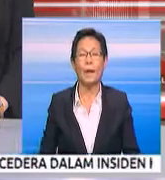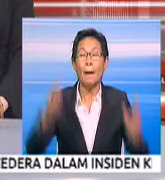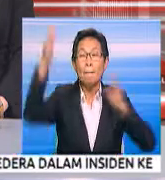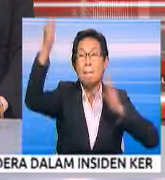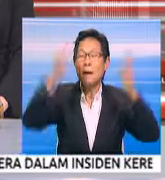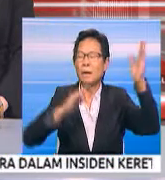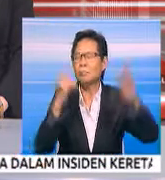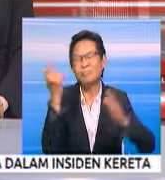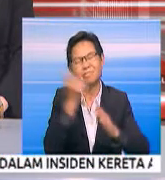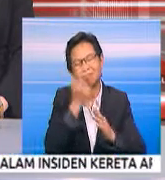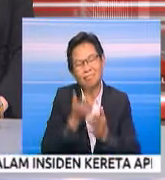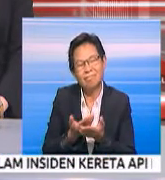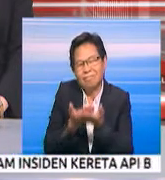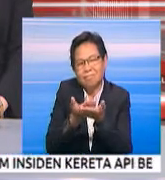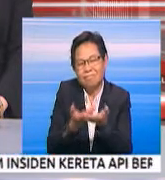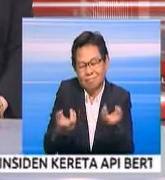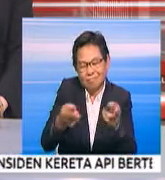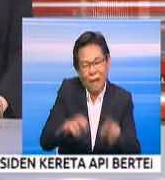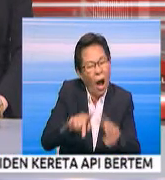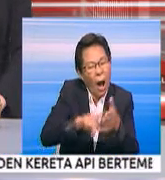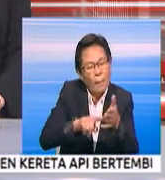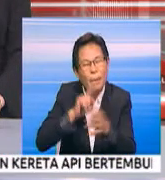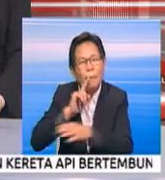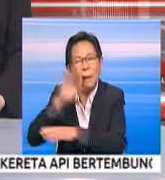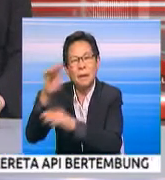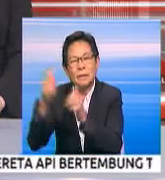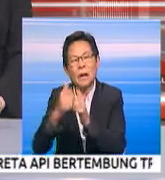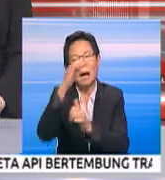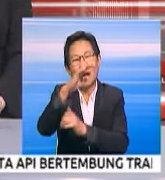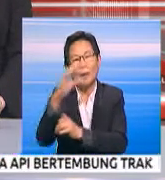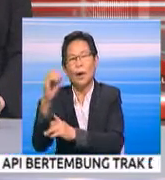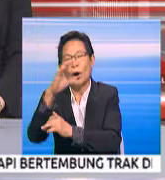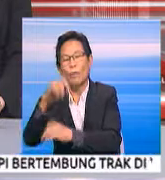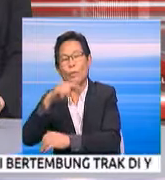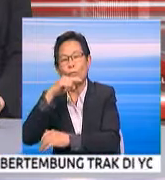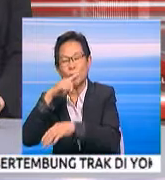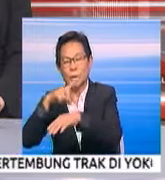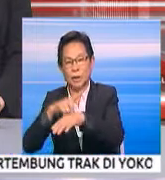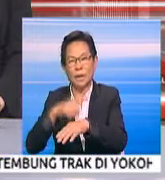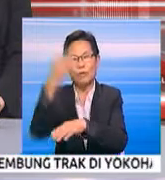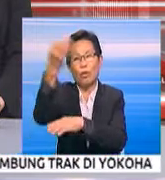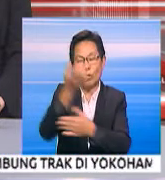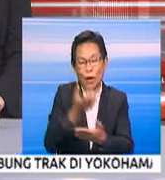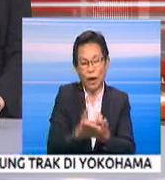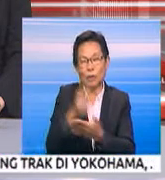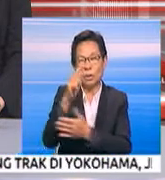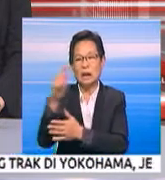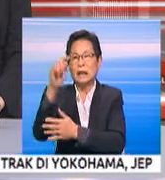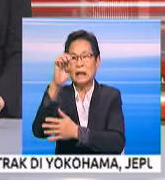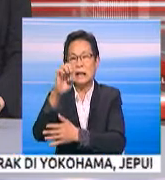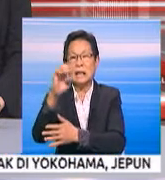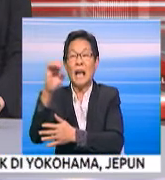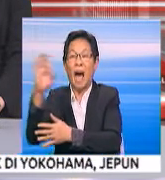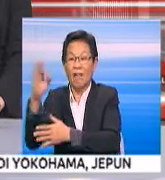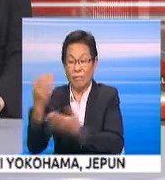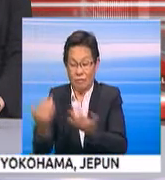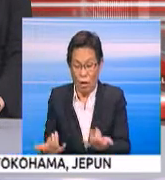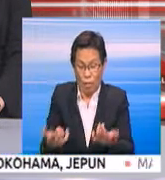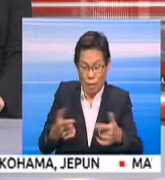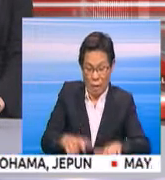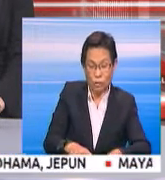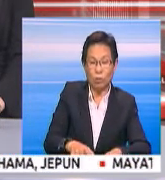Malaysia tidak bercadang menandatangani sebarang perjanjian dengan syarikat-syarikat Rusia di Forum Ekonomi Timur EEF yang sedang